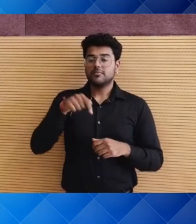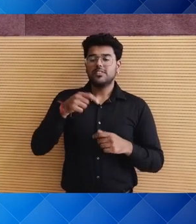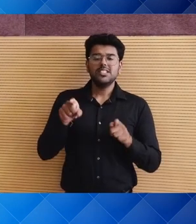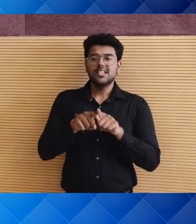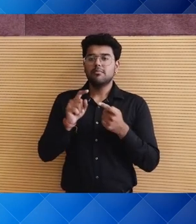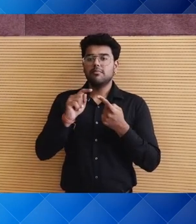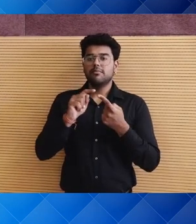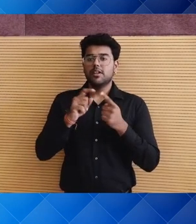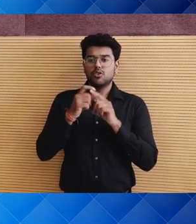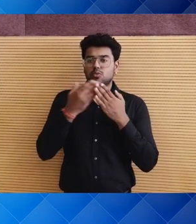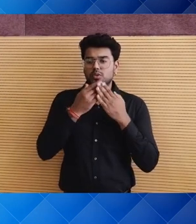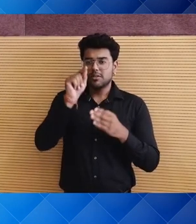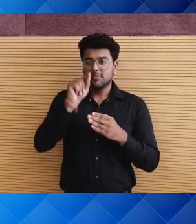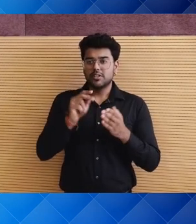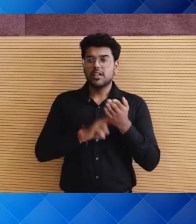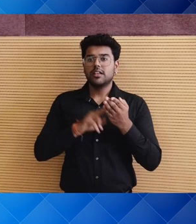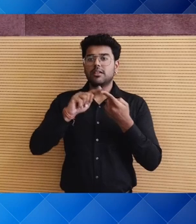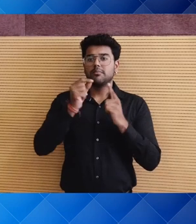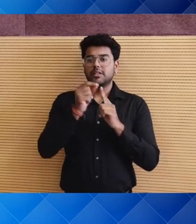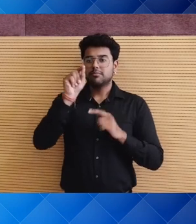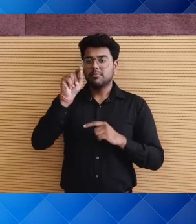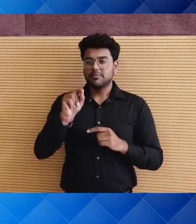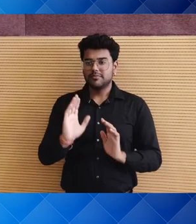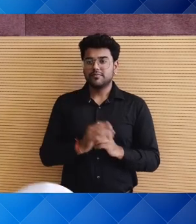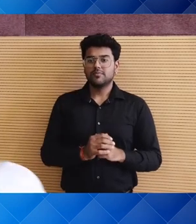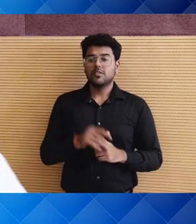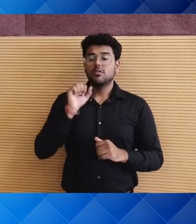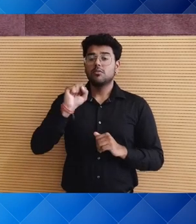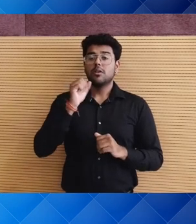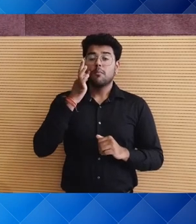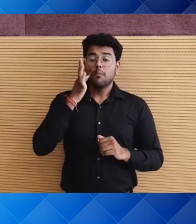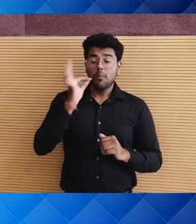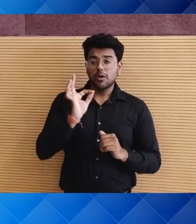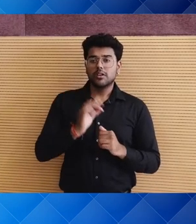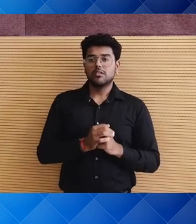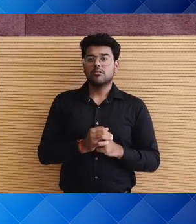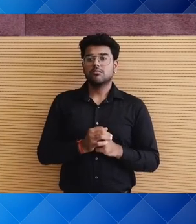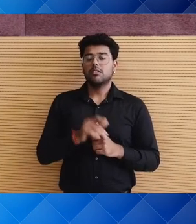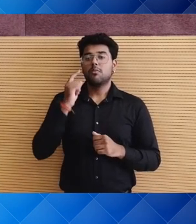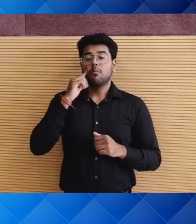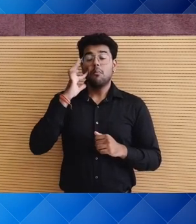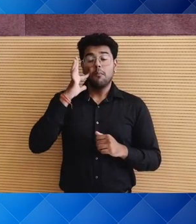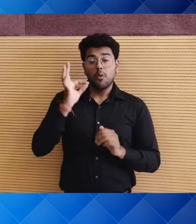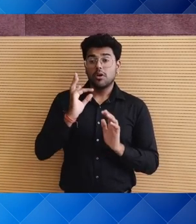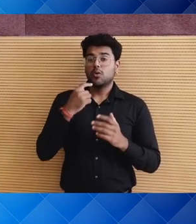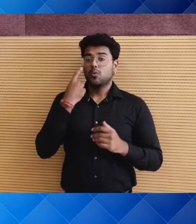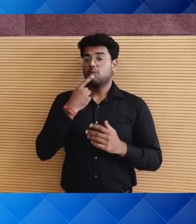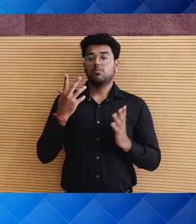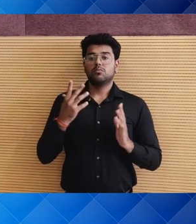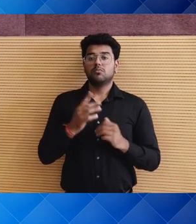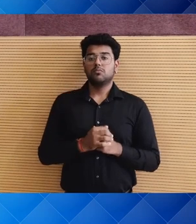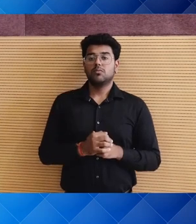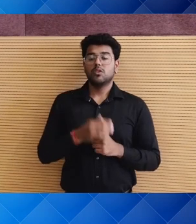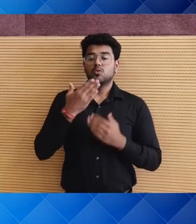शिक्षा नीति की, राष्ट्रीय शिक्षा नीति की अगर सबसे महत्वपूर्ण अंश कोई था तो